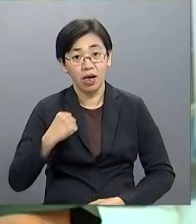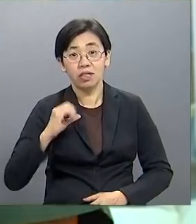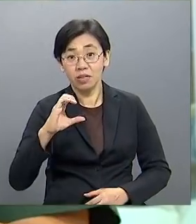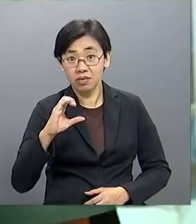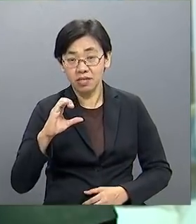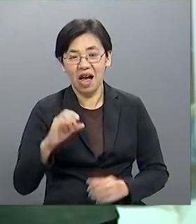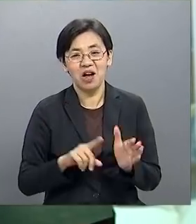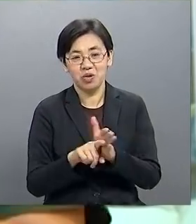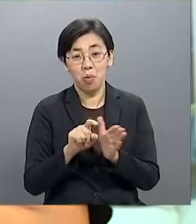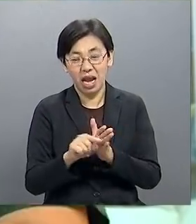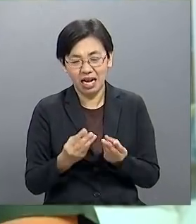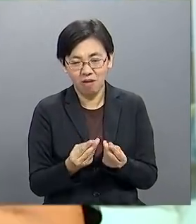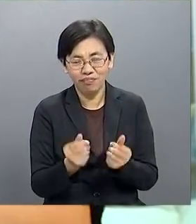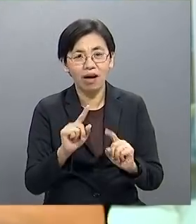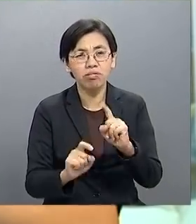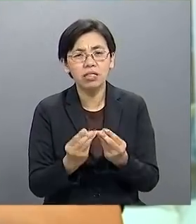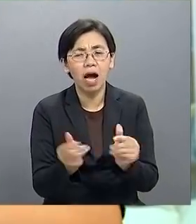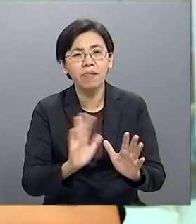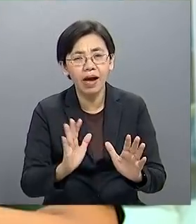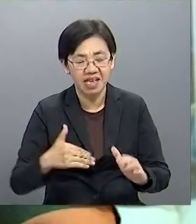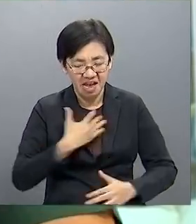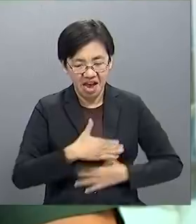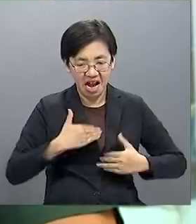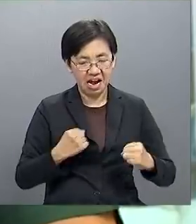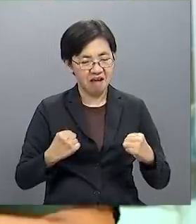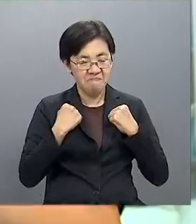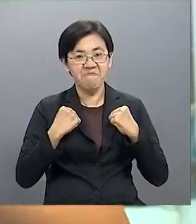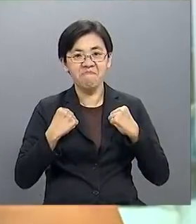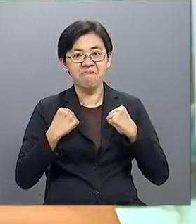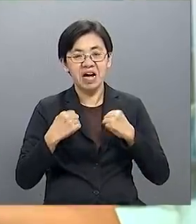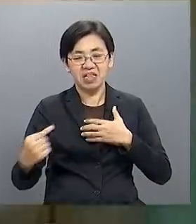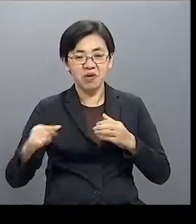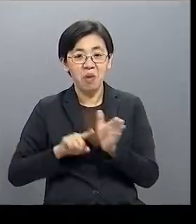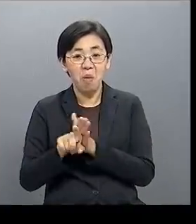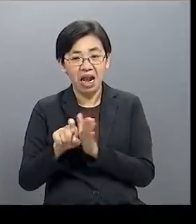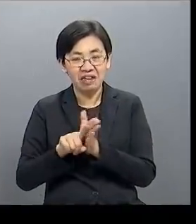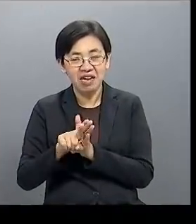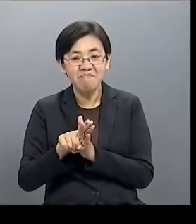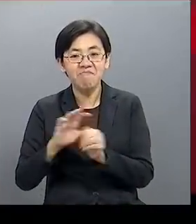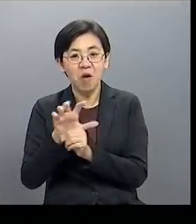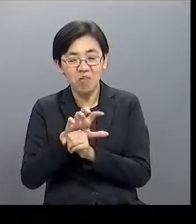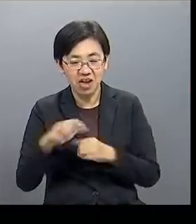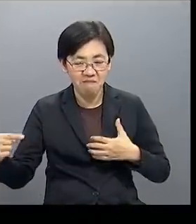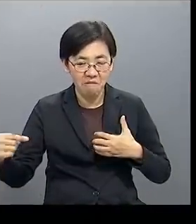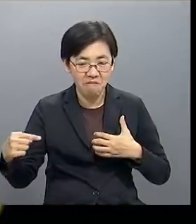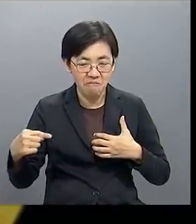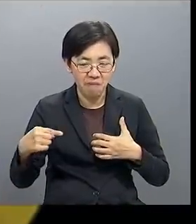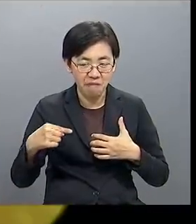ตุ้นให้เรามีภูมิต้านทานต่อต้านกับการติดเชื้อไวรัสไม่ว่าจะเป็นอะไรก็ตาม